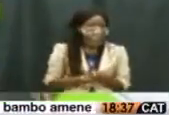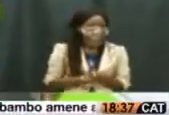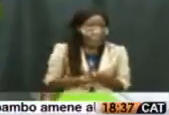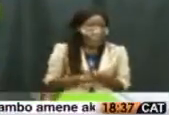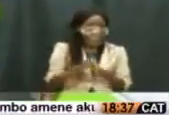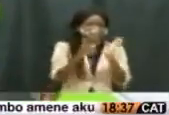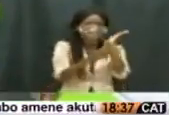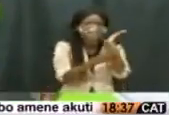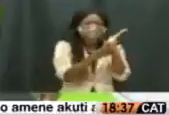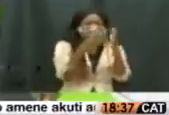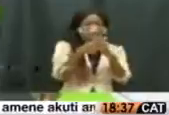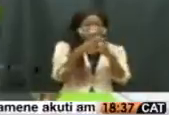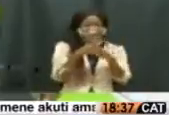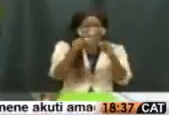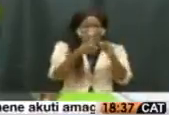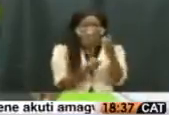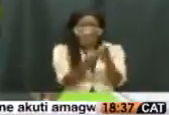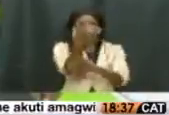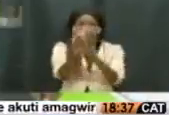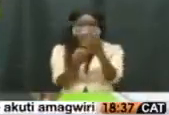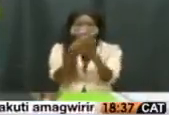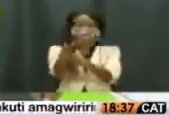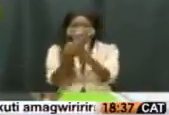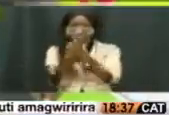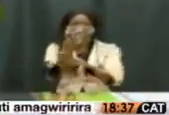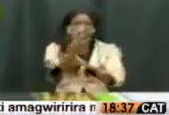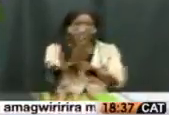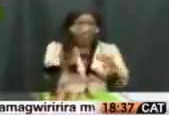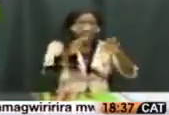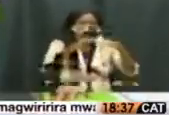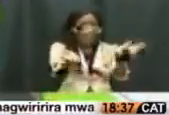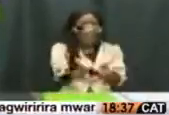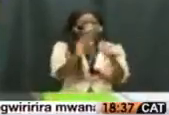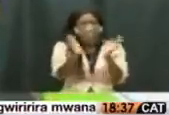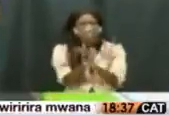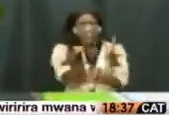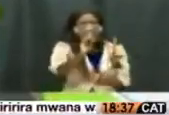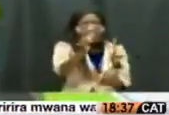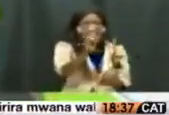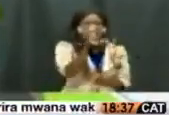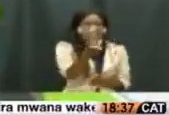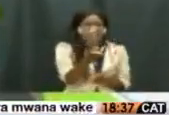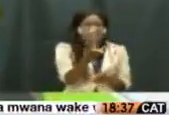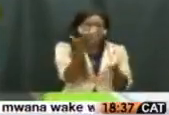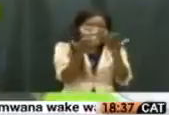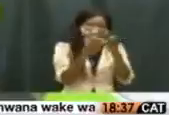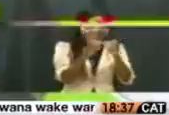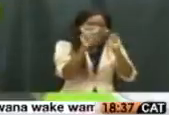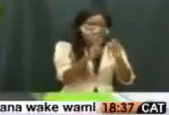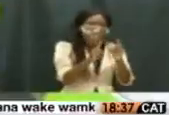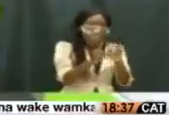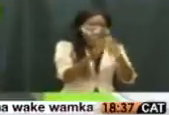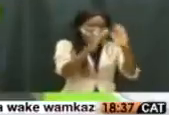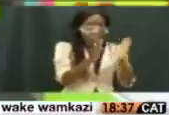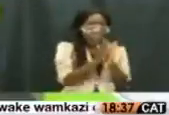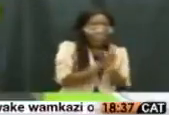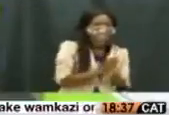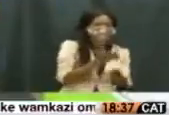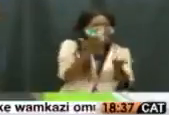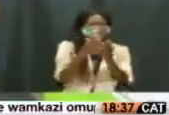maboma mambiri muli ma community radio stations. Enanda mpingo, enanda antu kumagula antu amena na kazikisa. Ndi mene